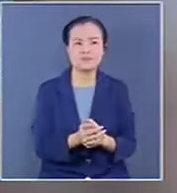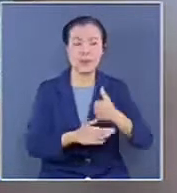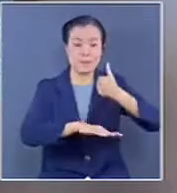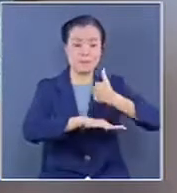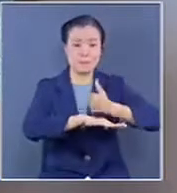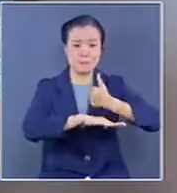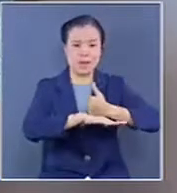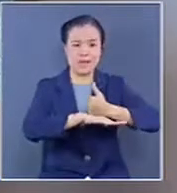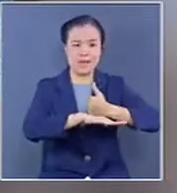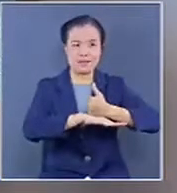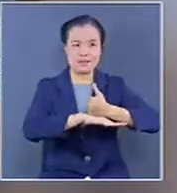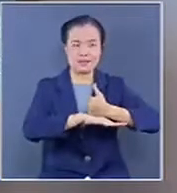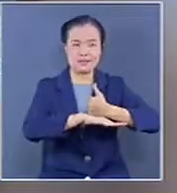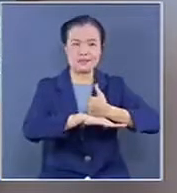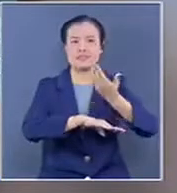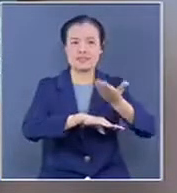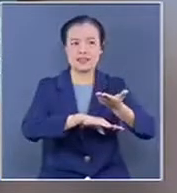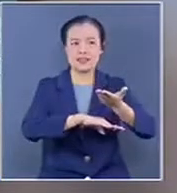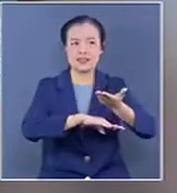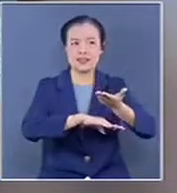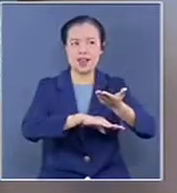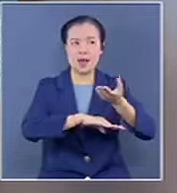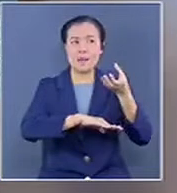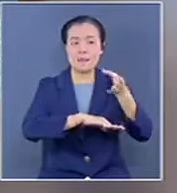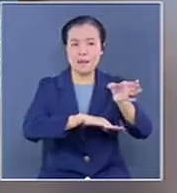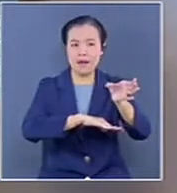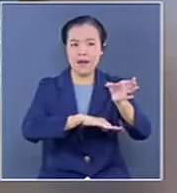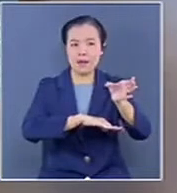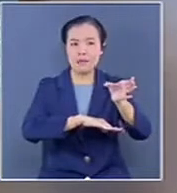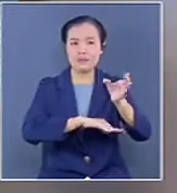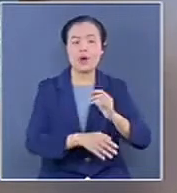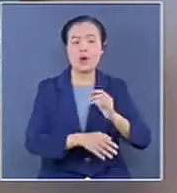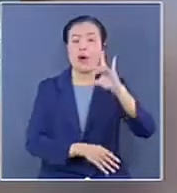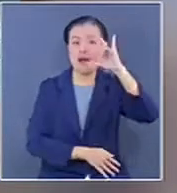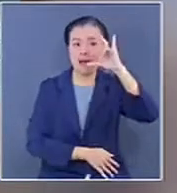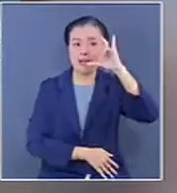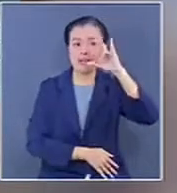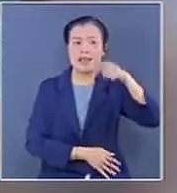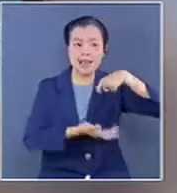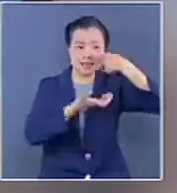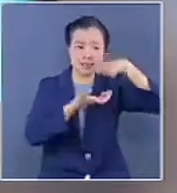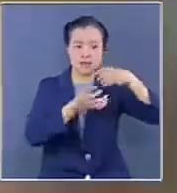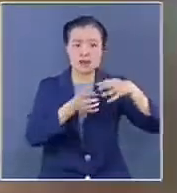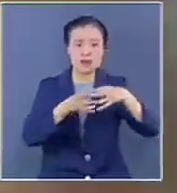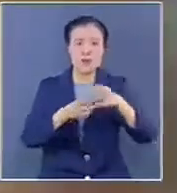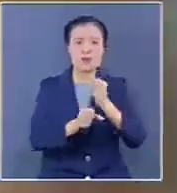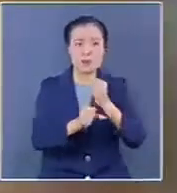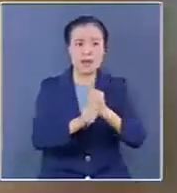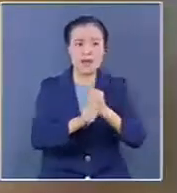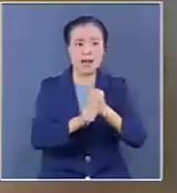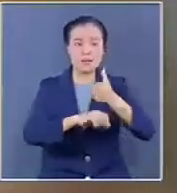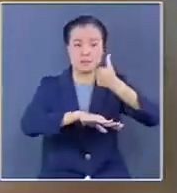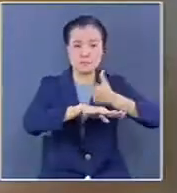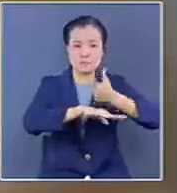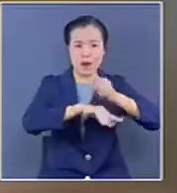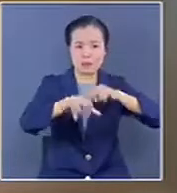าร Etonai Music Identities ได้โพสต์ภาพใน IG Story ทานอาหารร่วมกับทีมงานและโปรดิวเซอร์คนเก่ง